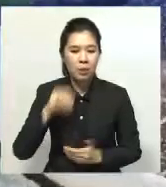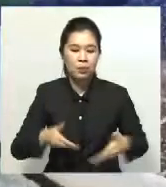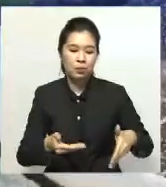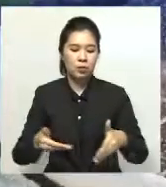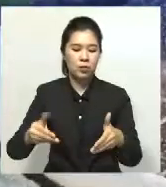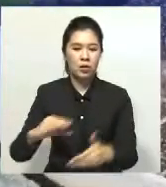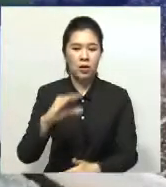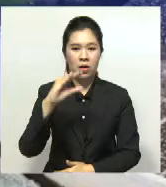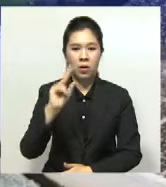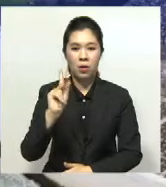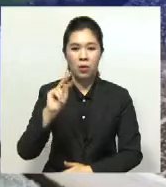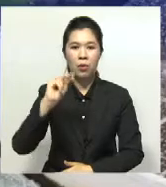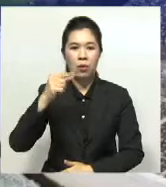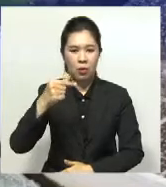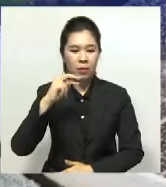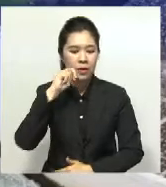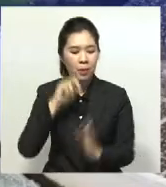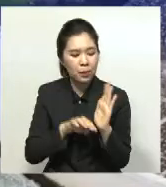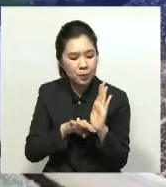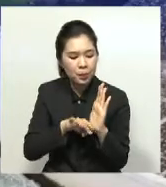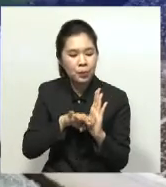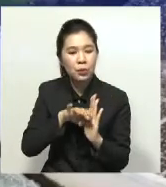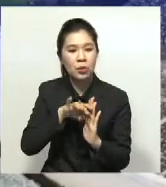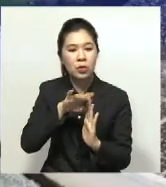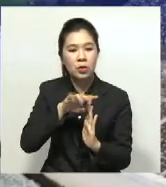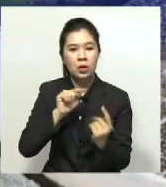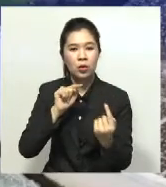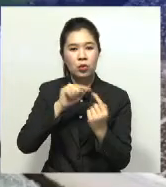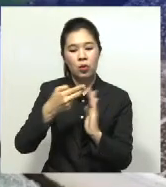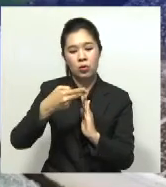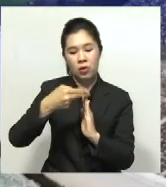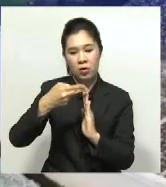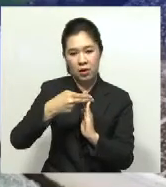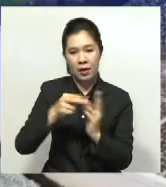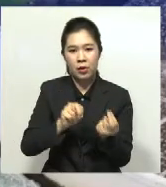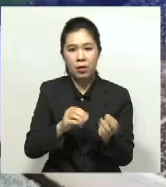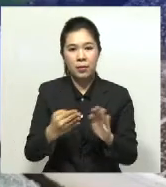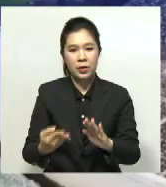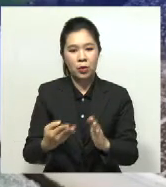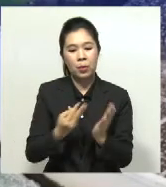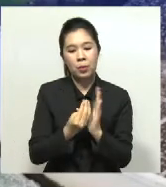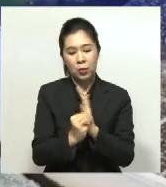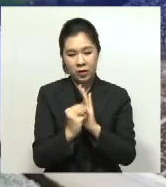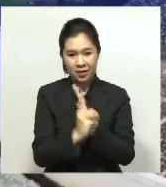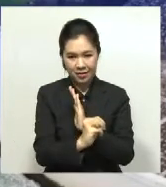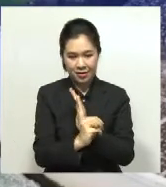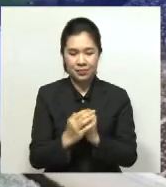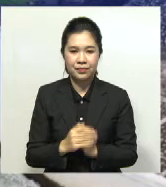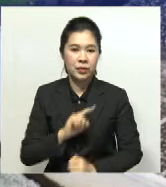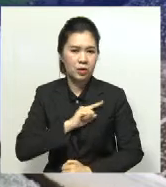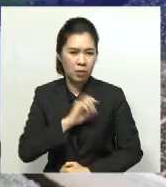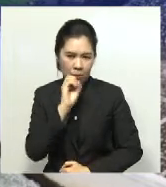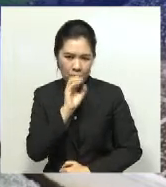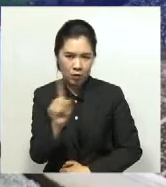งนะคะก็ยังมีแนวโน้มสูงขึ้นมีน้ำสูงกว่าตลิ่งที่จังหวัดหนองคายนครพนมและมุกดาหารทางเจ้าหน้าที่บอก